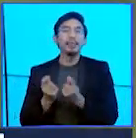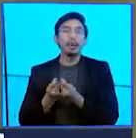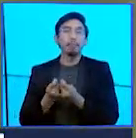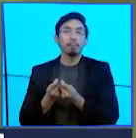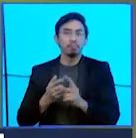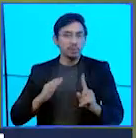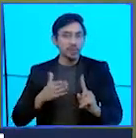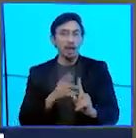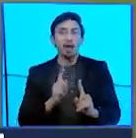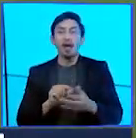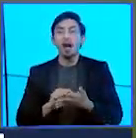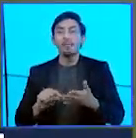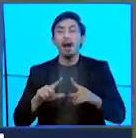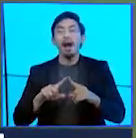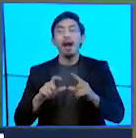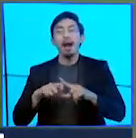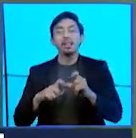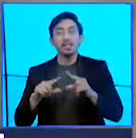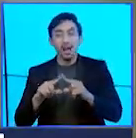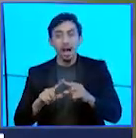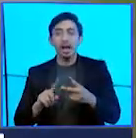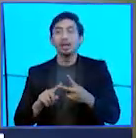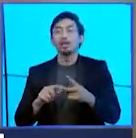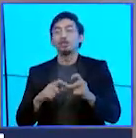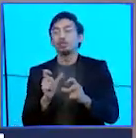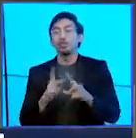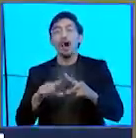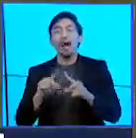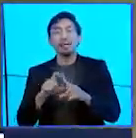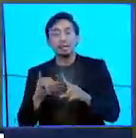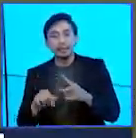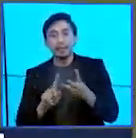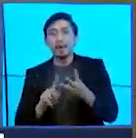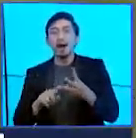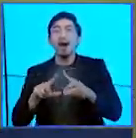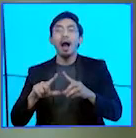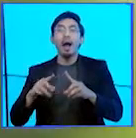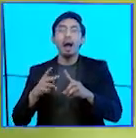Aska, Nai, Suardin, dan Ahmad Ghazali yang masih berada di dalam kawasan